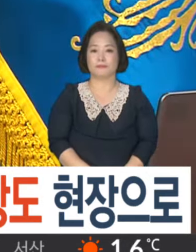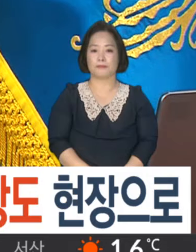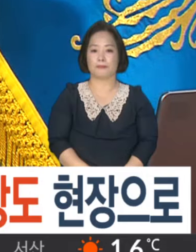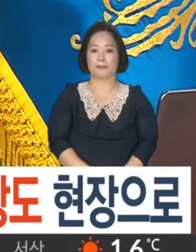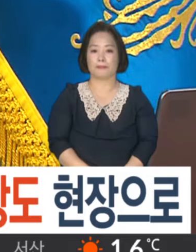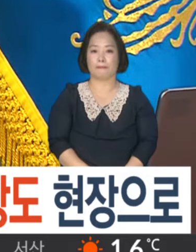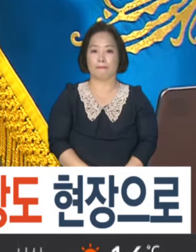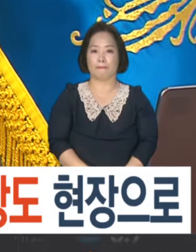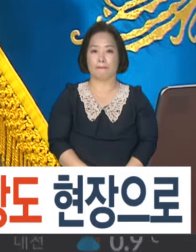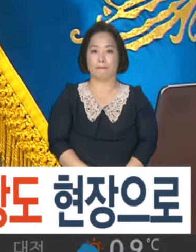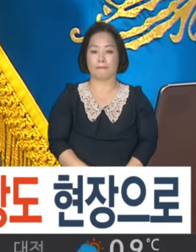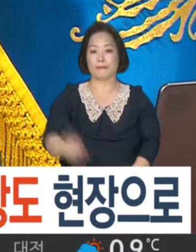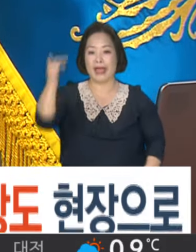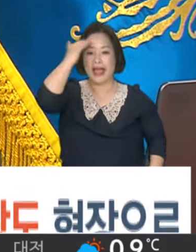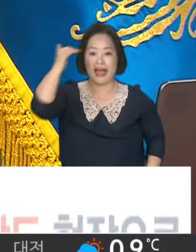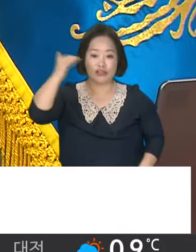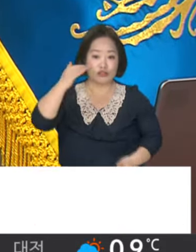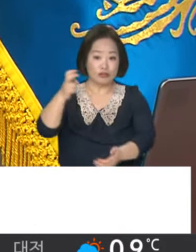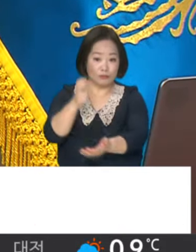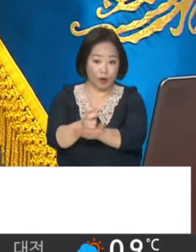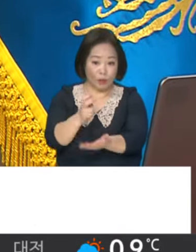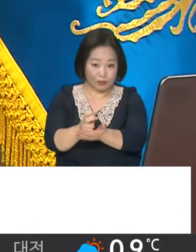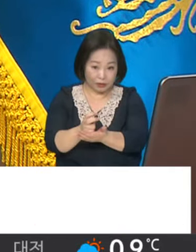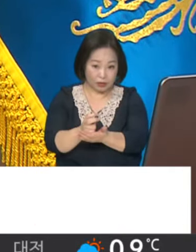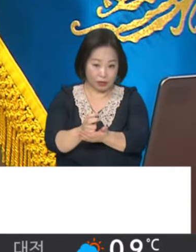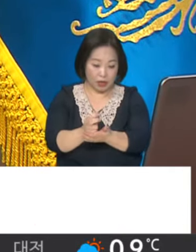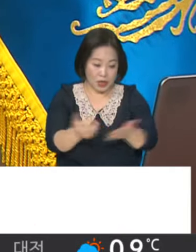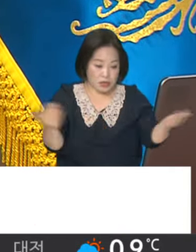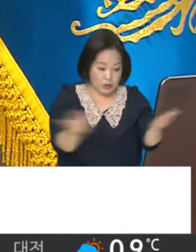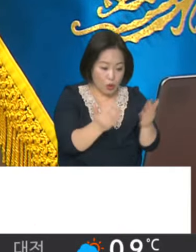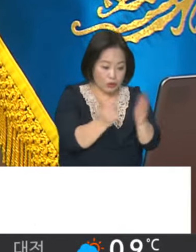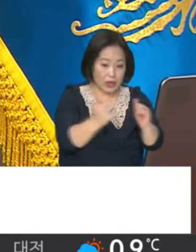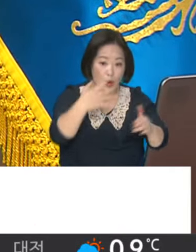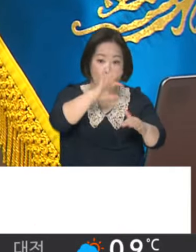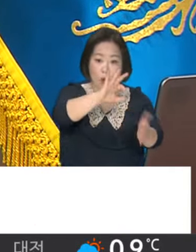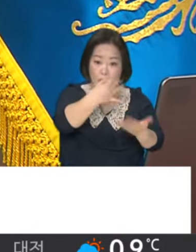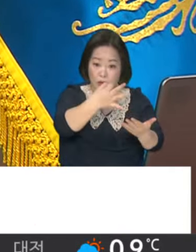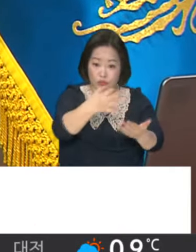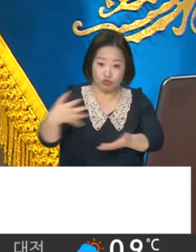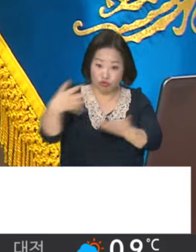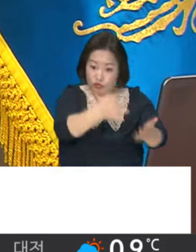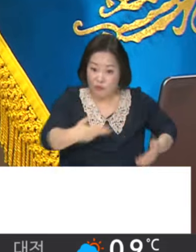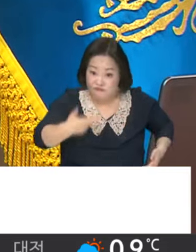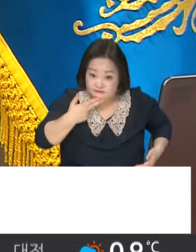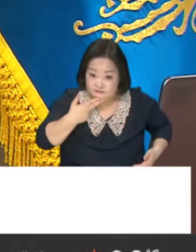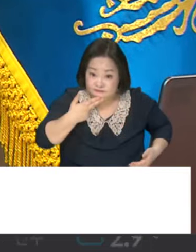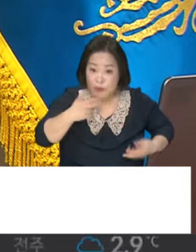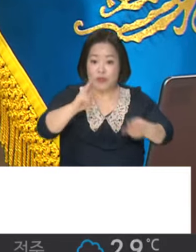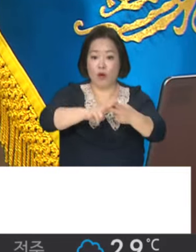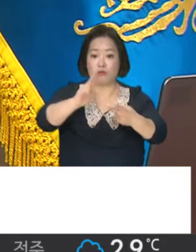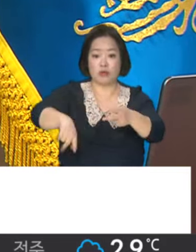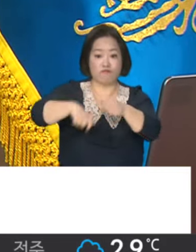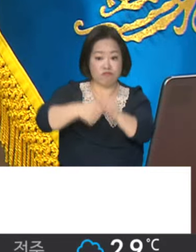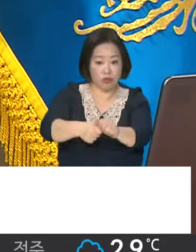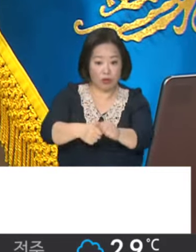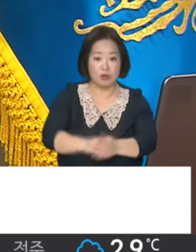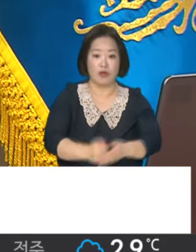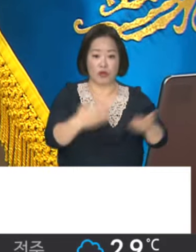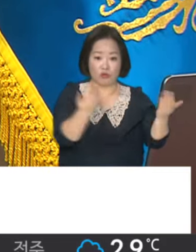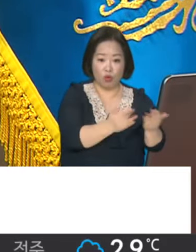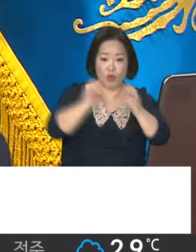우리 법은 임금 부를 형사 범죄행위로 다루고 있습니다이 노사